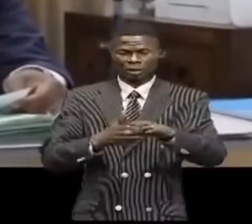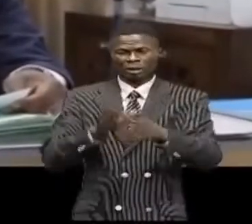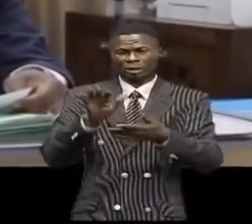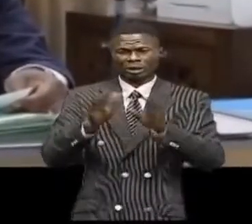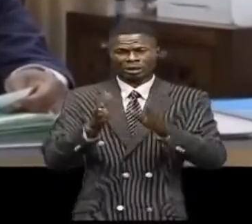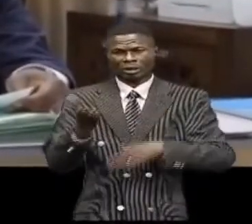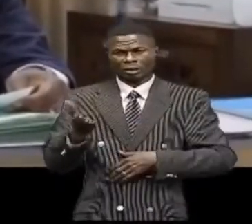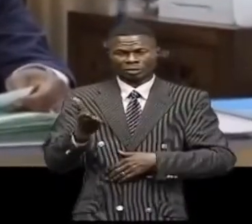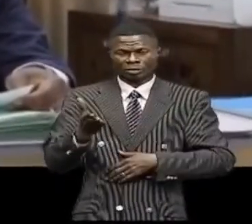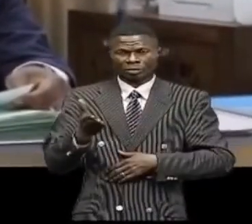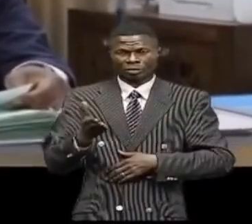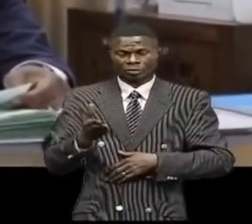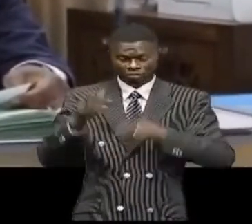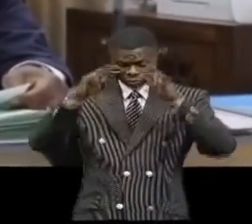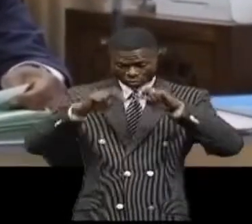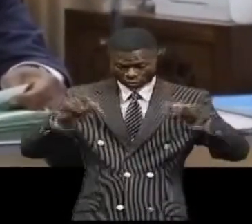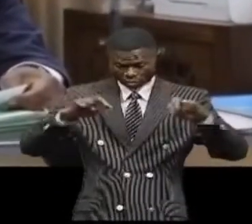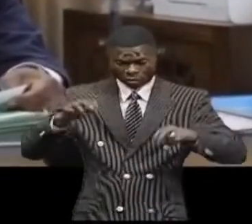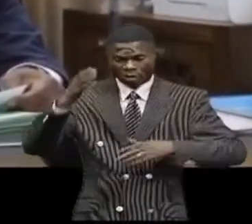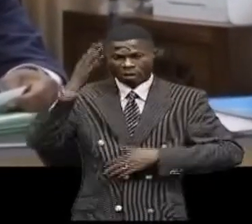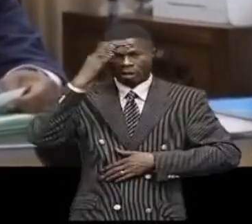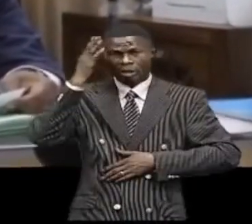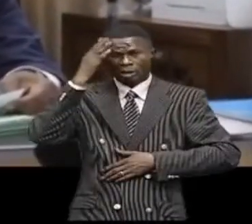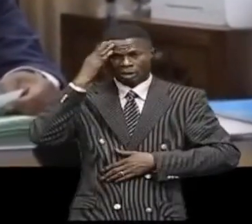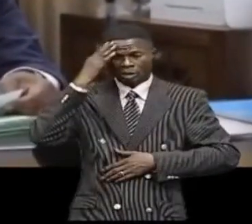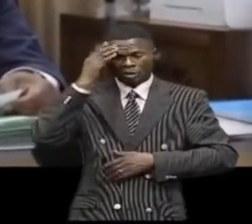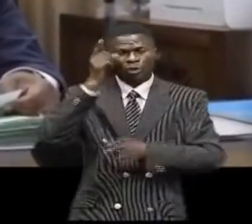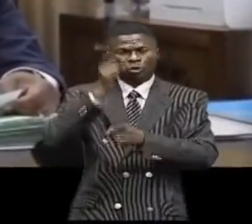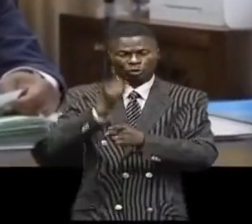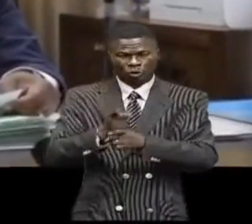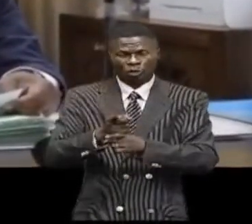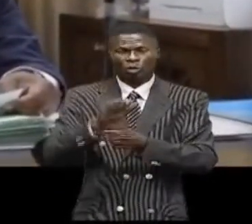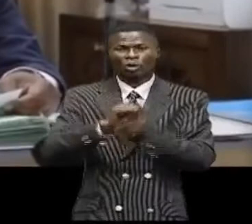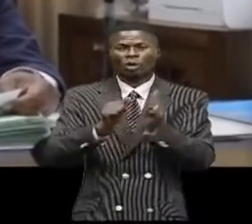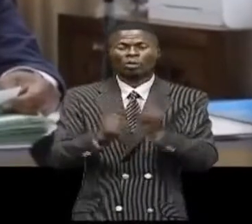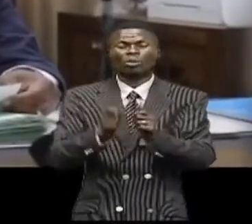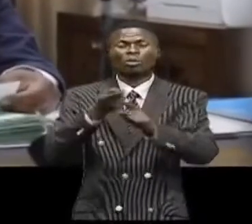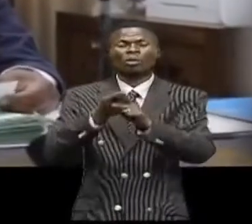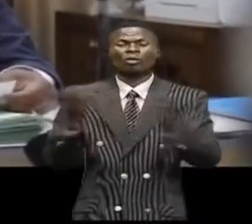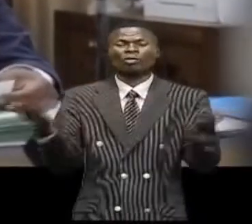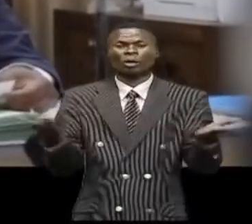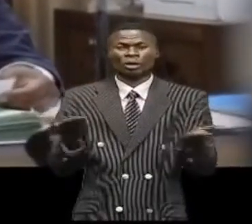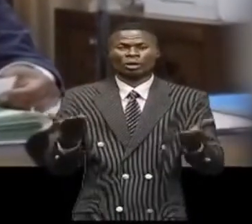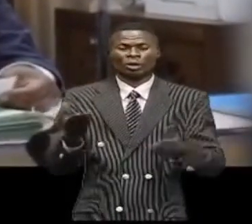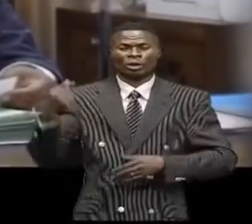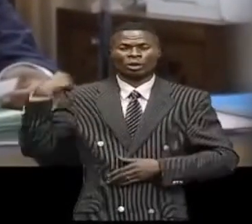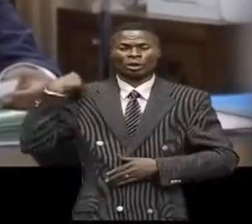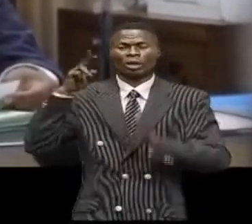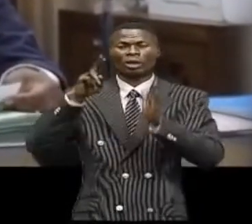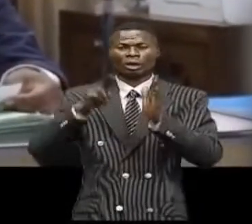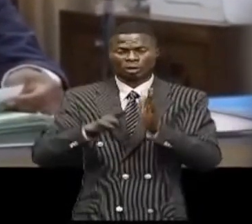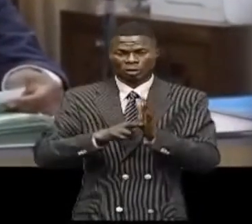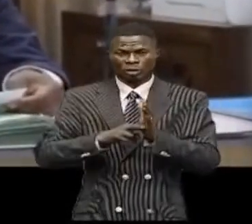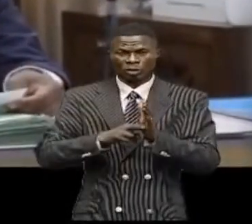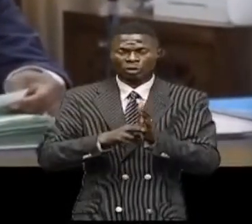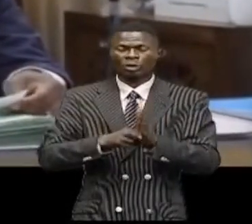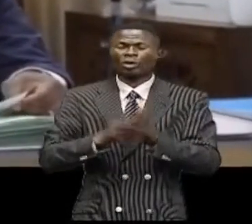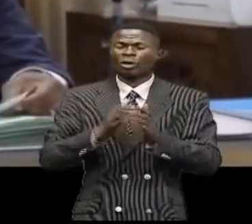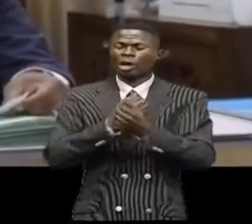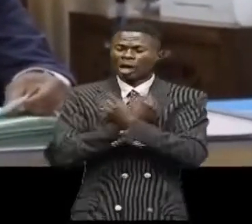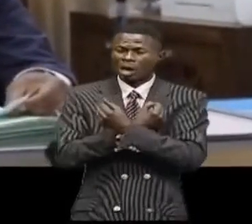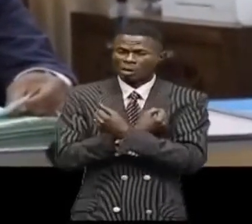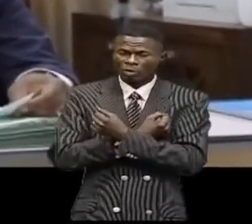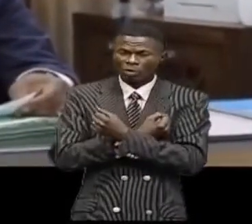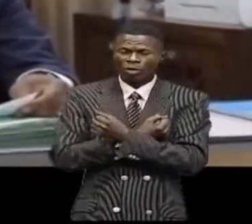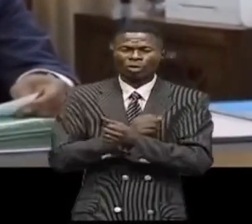Pendant qu'il s'emploie à identifier de manière plus précise les causes de ces drames, le gouvernement témoigne sa solidarité